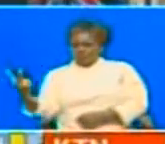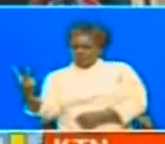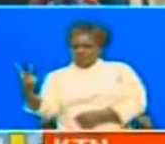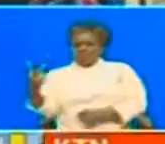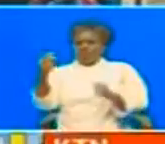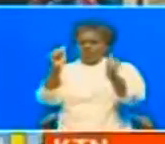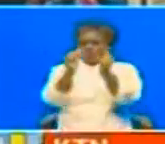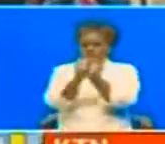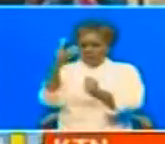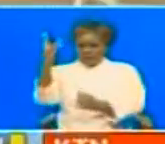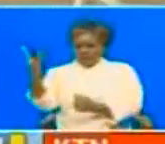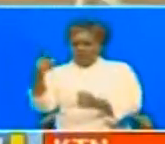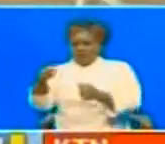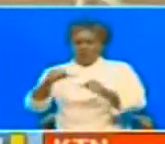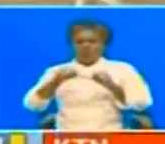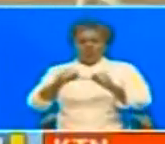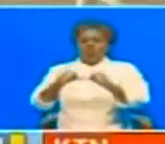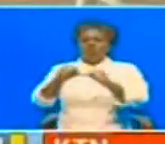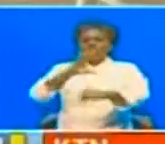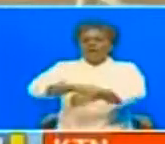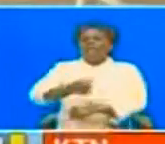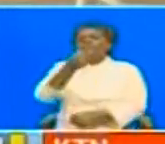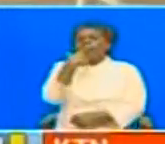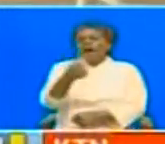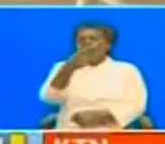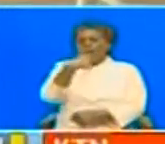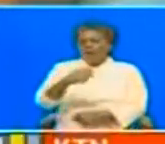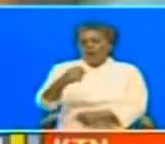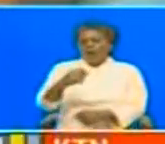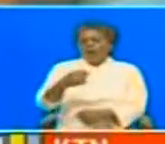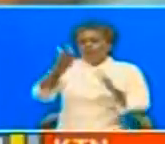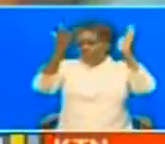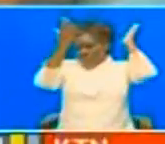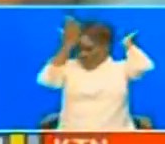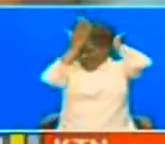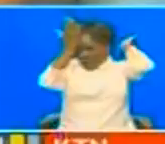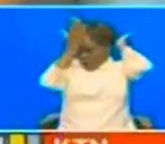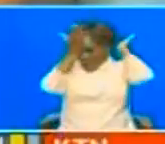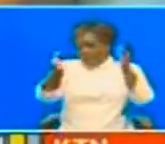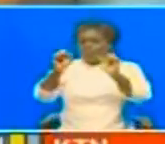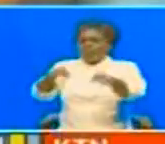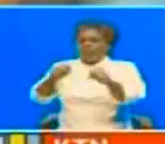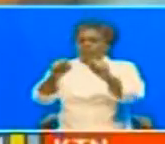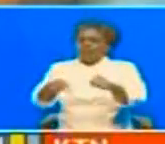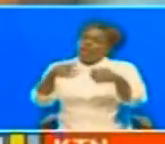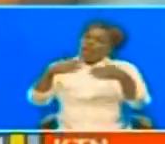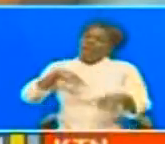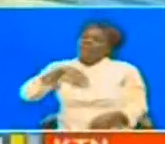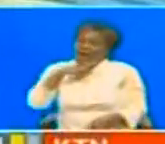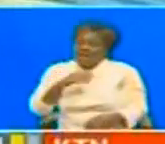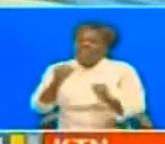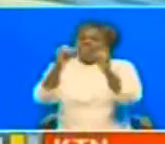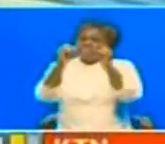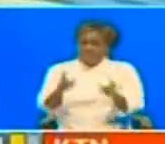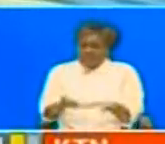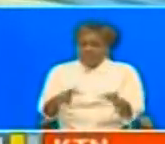miaka 14 wanaendelea kupokea matibabu katika hospitali ya St. Mary's Mumias, na huenda wangepoteza maisha yao